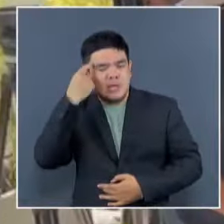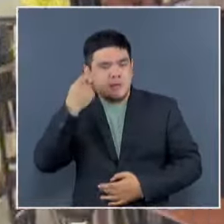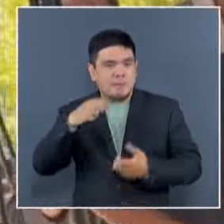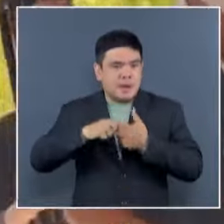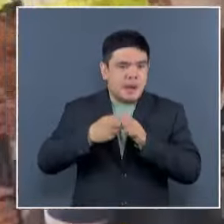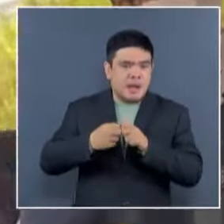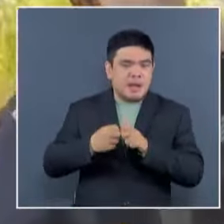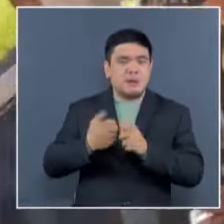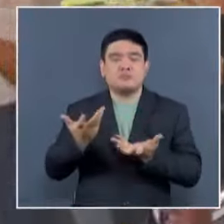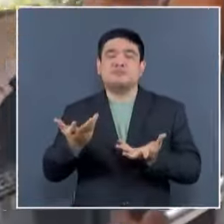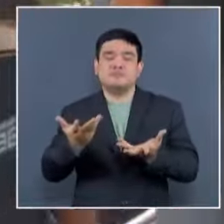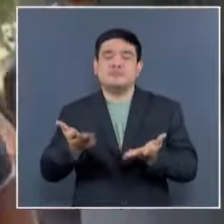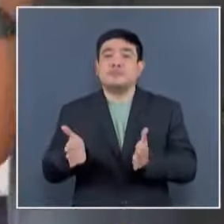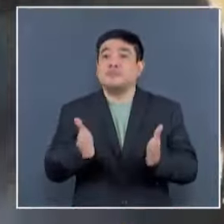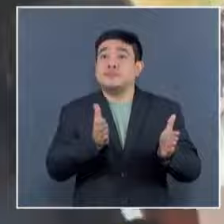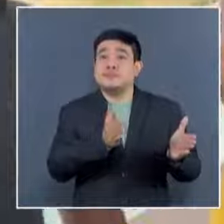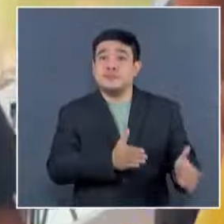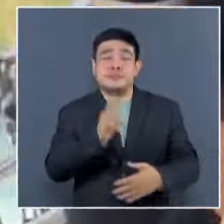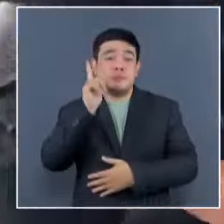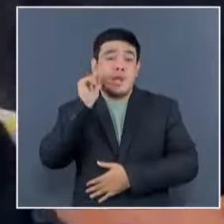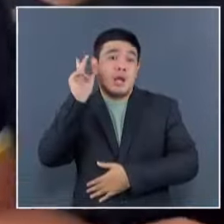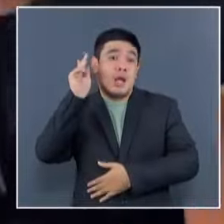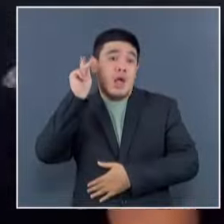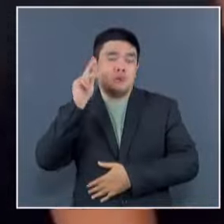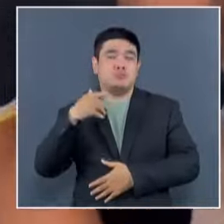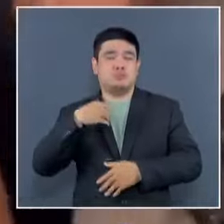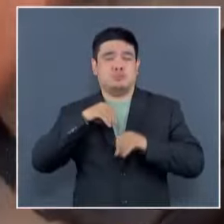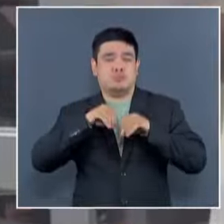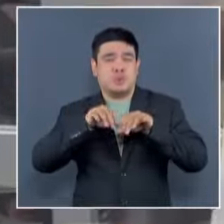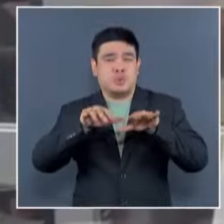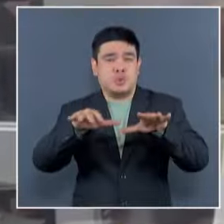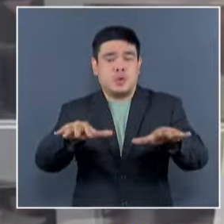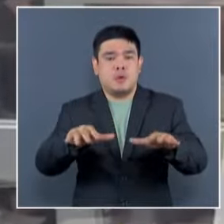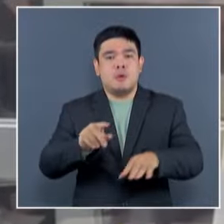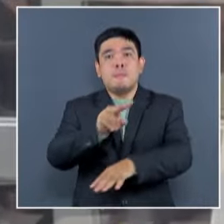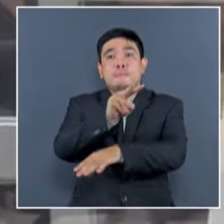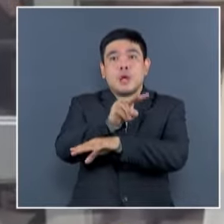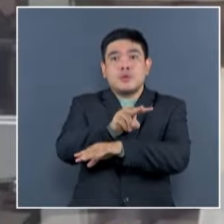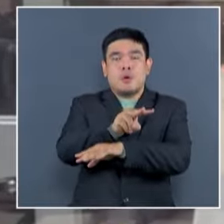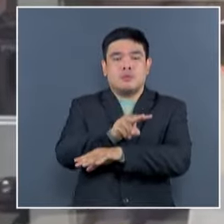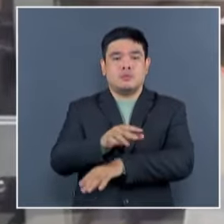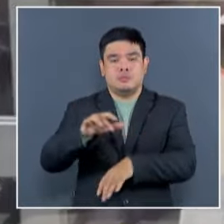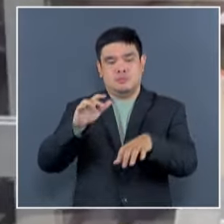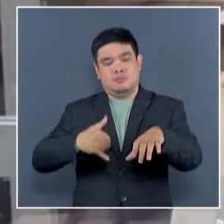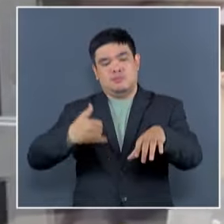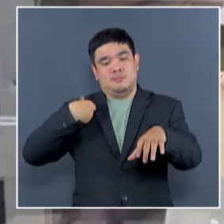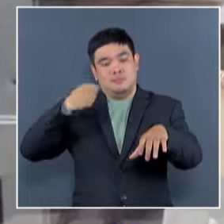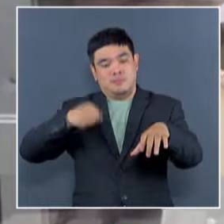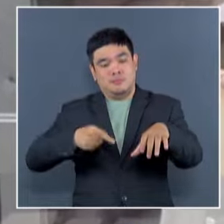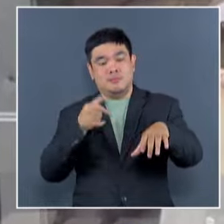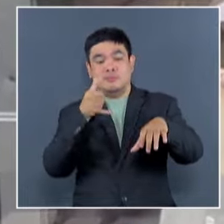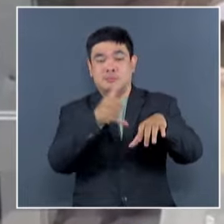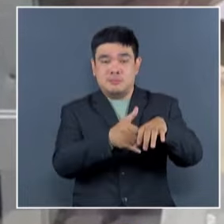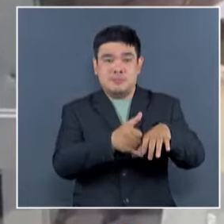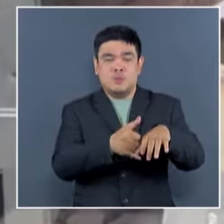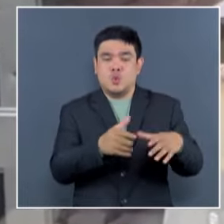ว่าคดีอะไรนะฮะทีนี้ครับหลังจากคุณแม่แถลงข่าวเสร็จครับบ่าย2โมงเมื่อวานนี้คุณแม่พนิดาขึ้นโรงพักดำเนินคดีกับอดีตที่ปรึกษากฎ